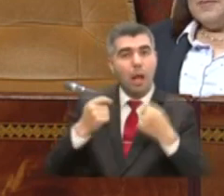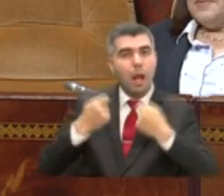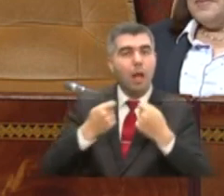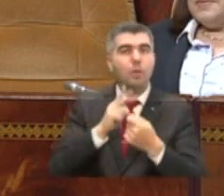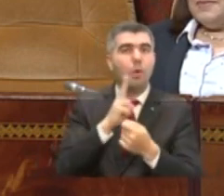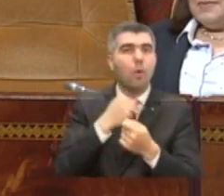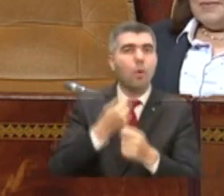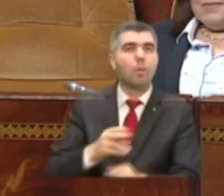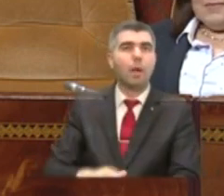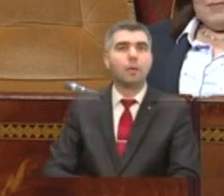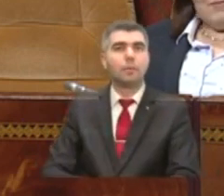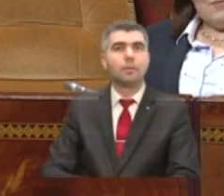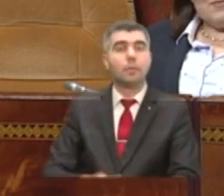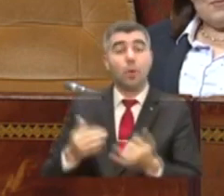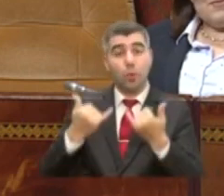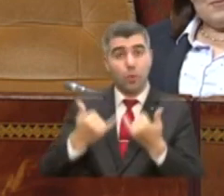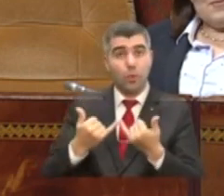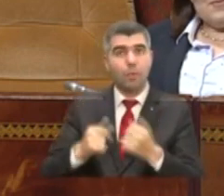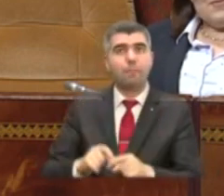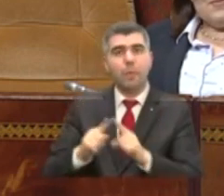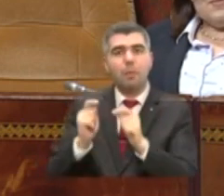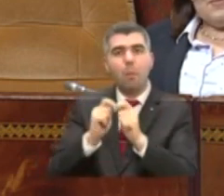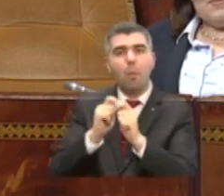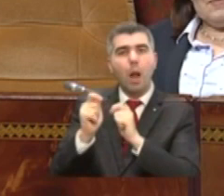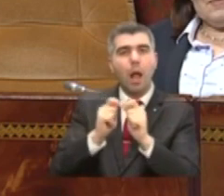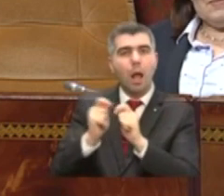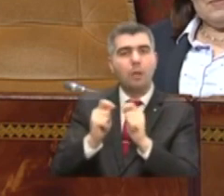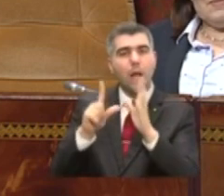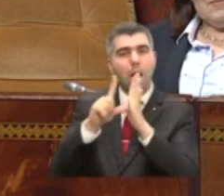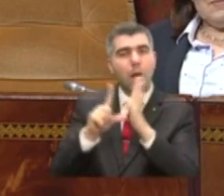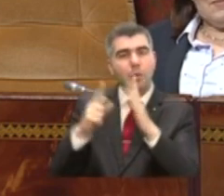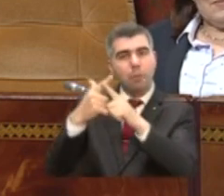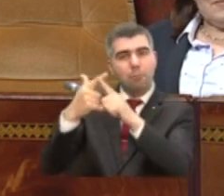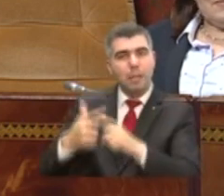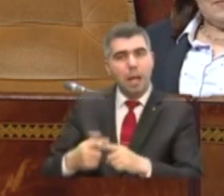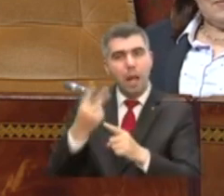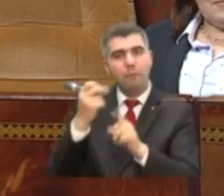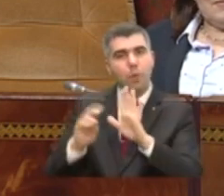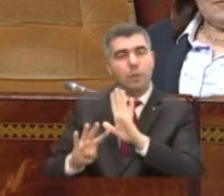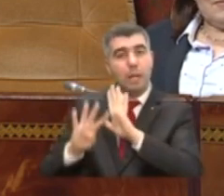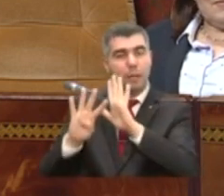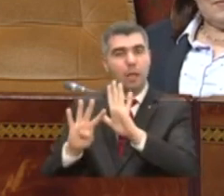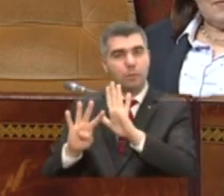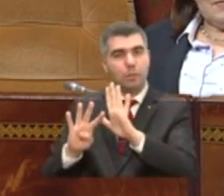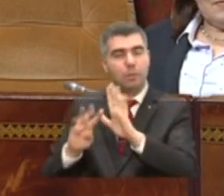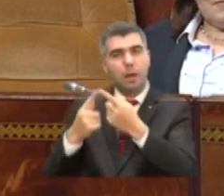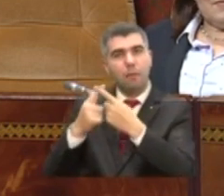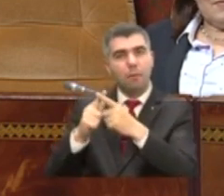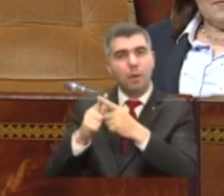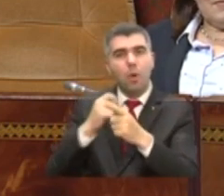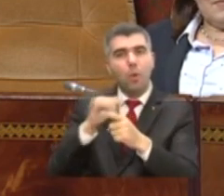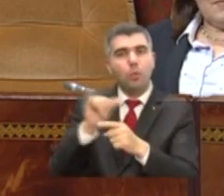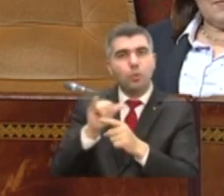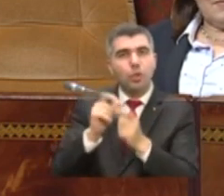الحكومة اليوم ونحن بصدد مناقشة مشروع قانون المالية، عن ماذا أعددتم لإنقاذ نسيجنا المقاولة ولا